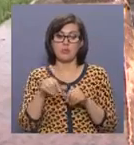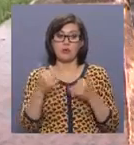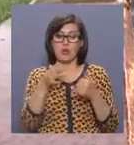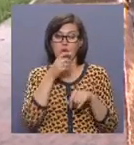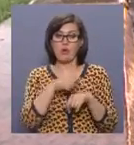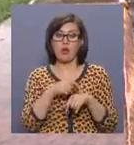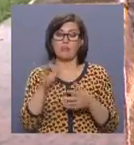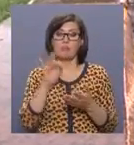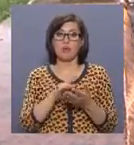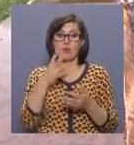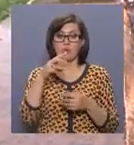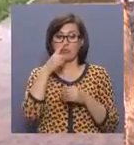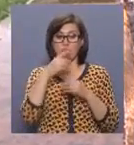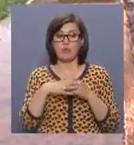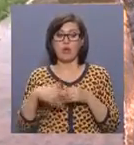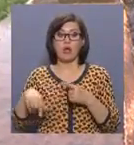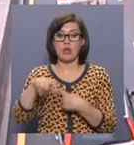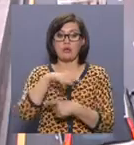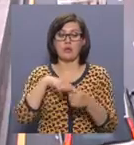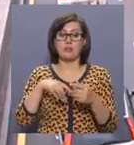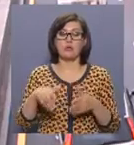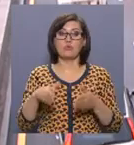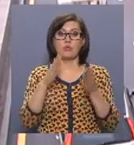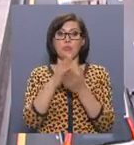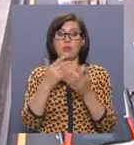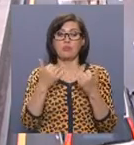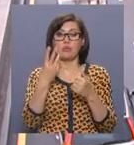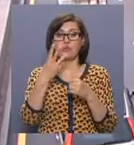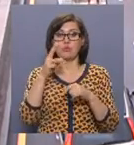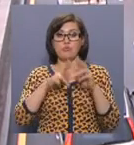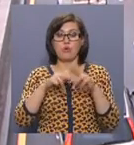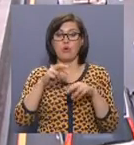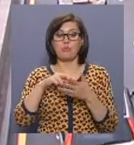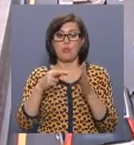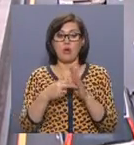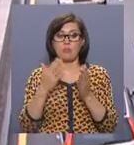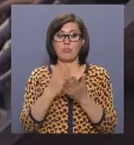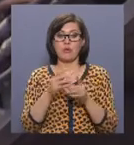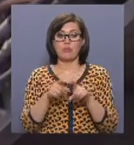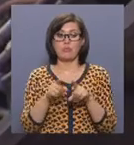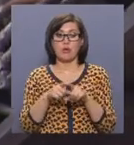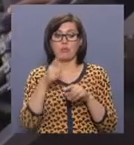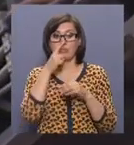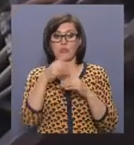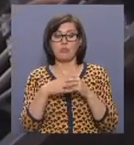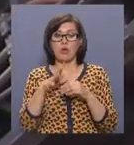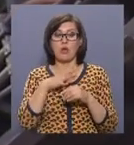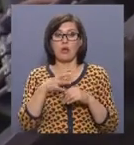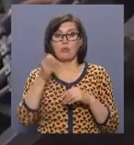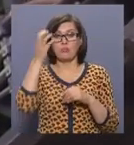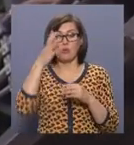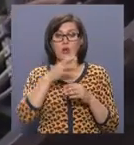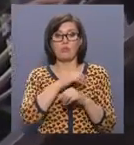Қазірдің өзінде қалада 30-ға жуық айналмалы жол бар. Биыл тағы үшеуін салу жоспарланып жатқан көрінеді. Жақын арада ақылы тұрақтар